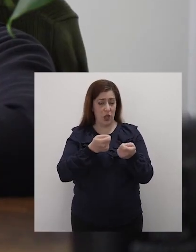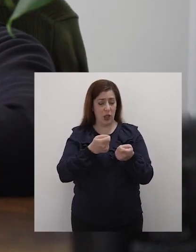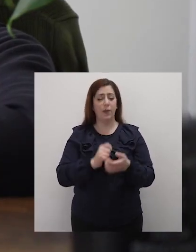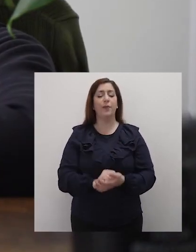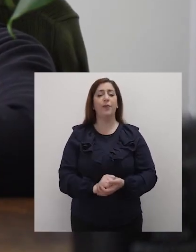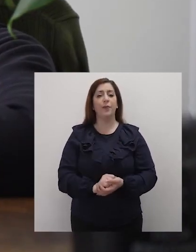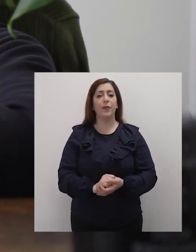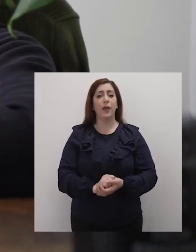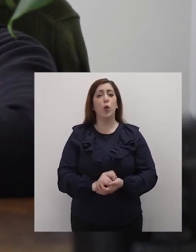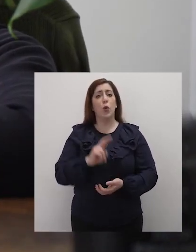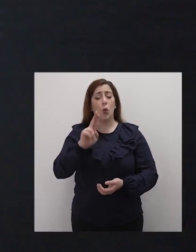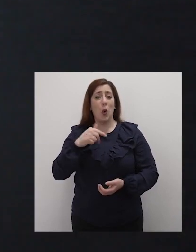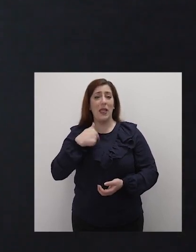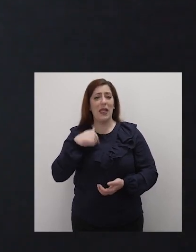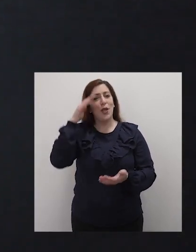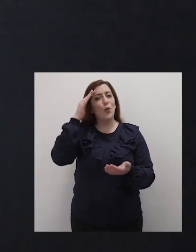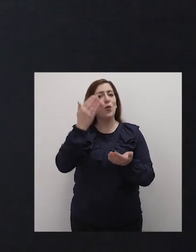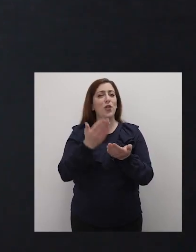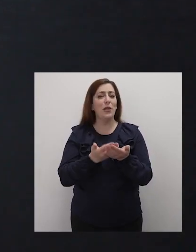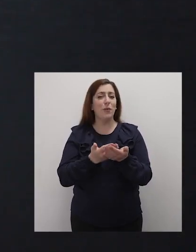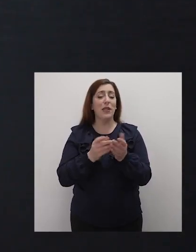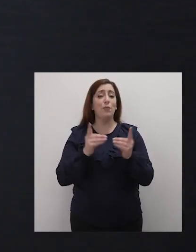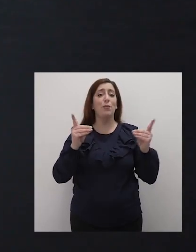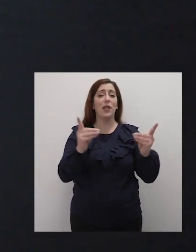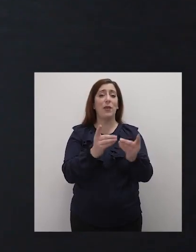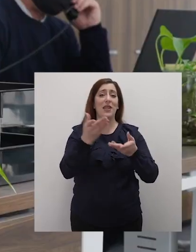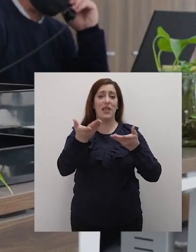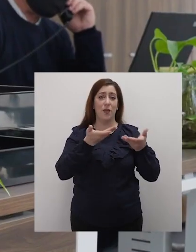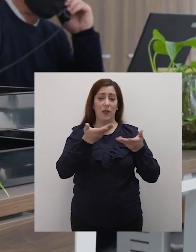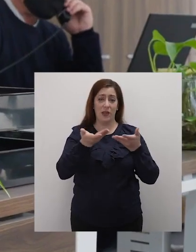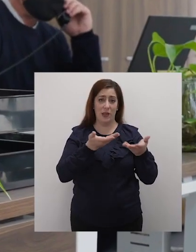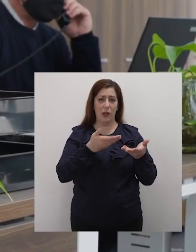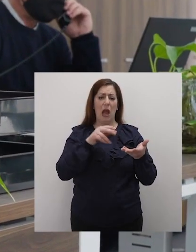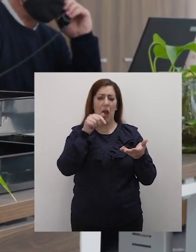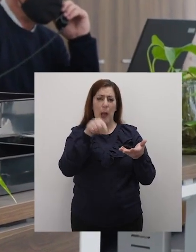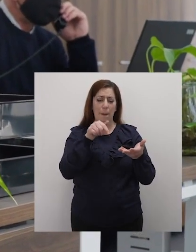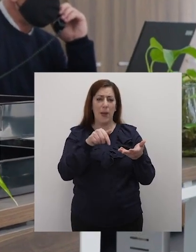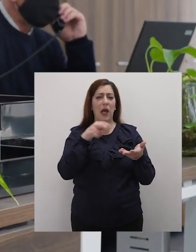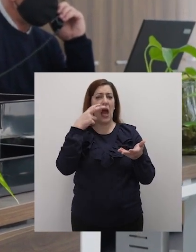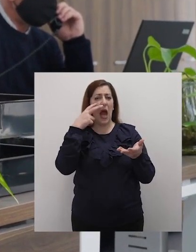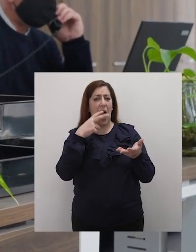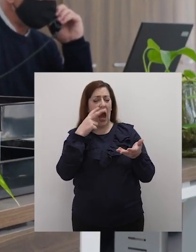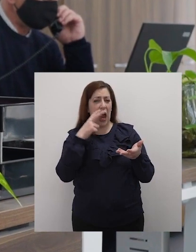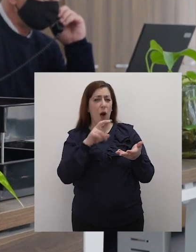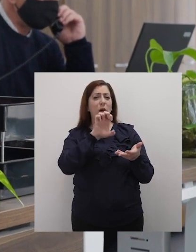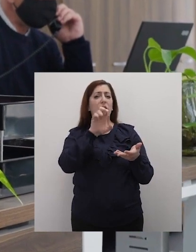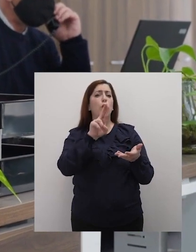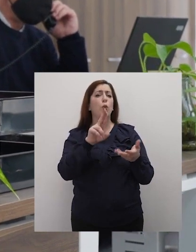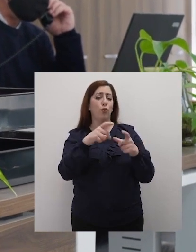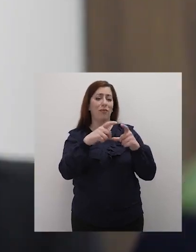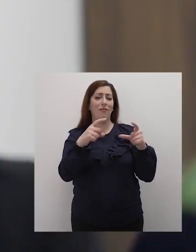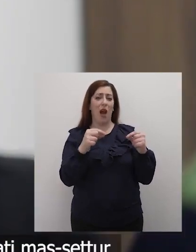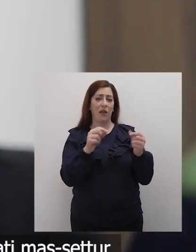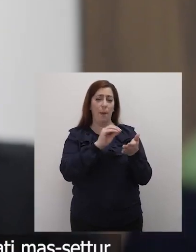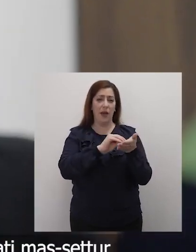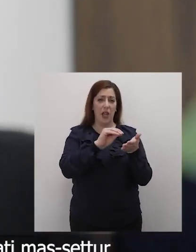I also look after the services department where we are responsible for processing the EU card applications